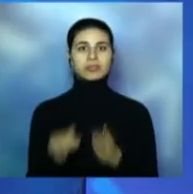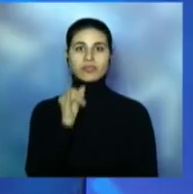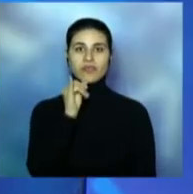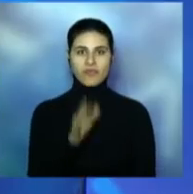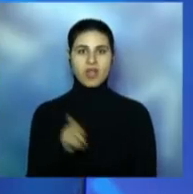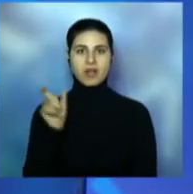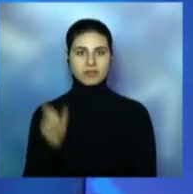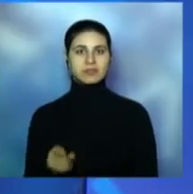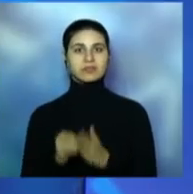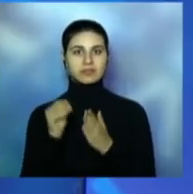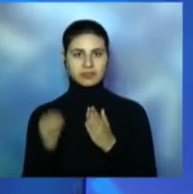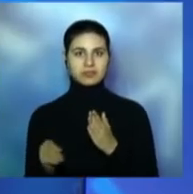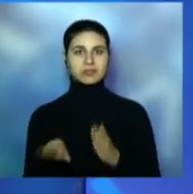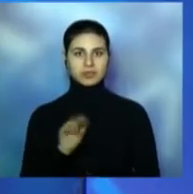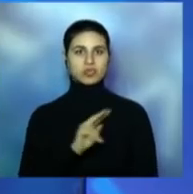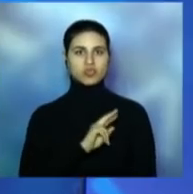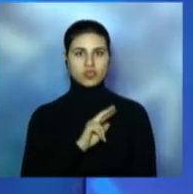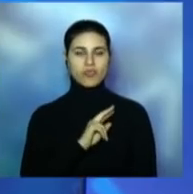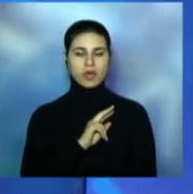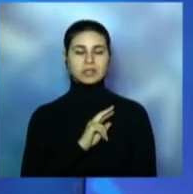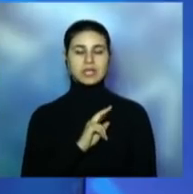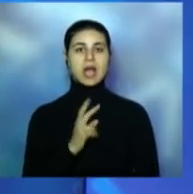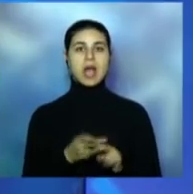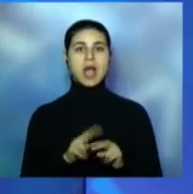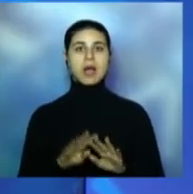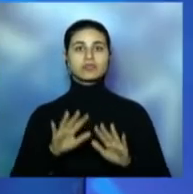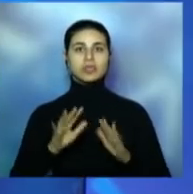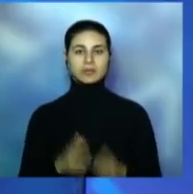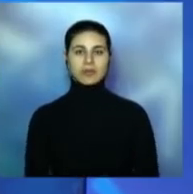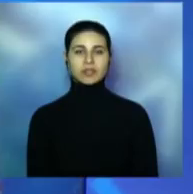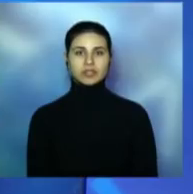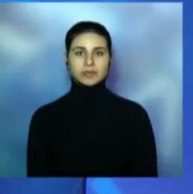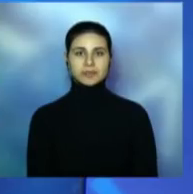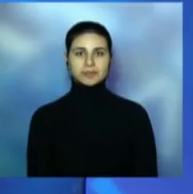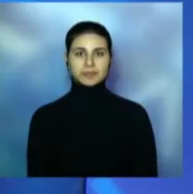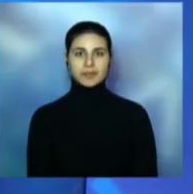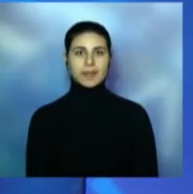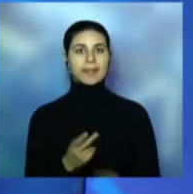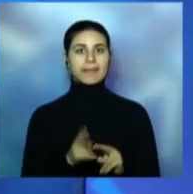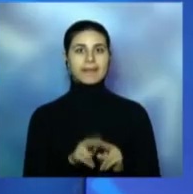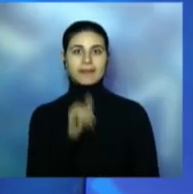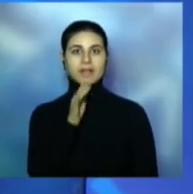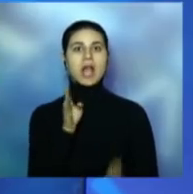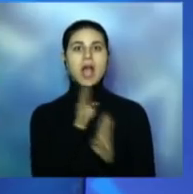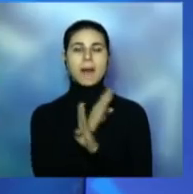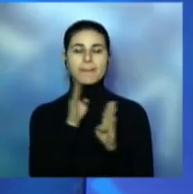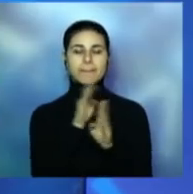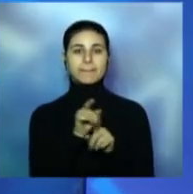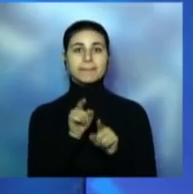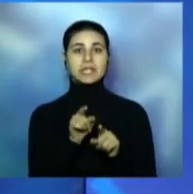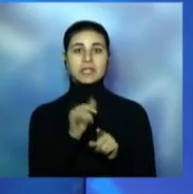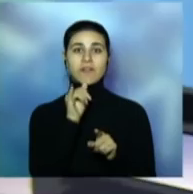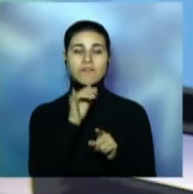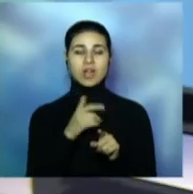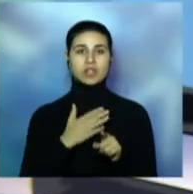ღირსებების, ანუ ღირსობის დაკნინების ხარჯზე. ამ შემთხვევაში ეს არის ამინდი, რომლის პირობებშიც